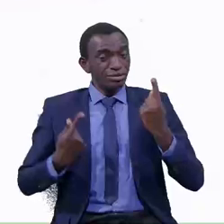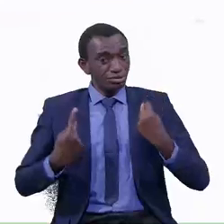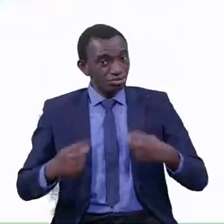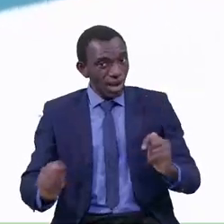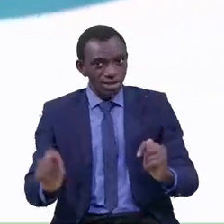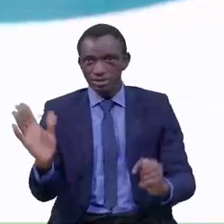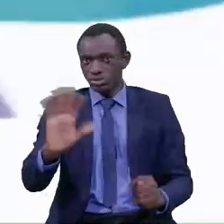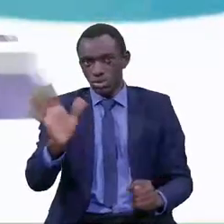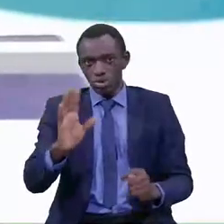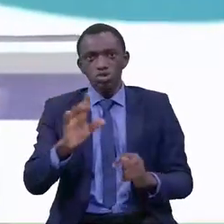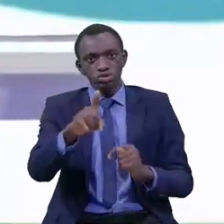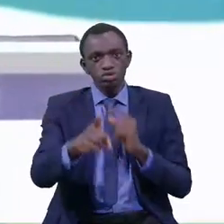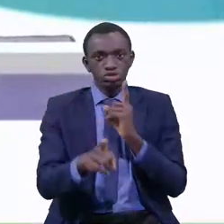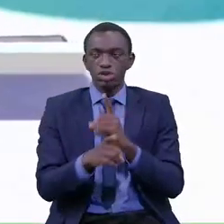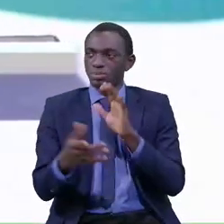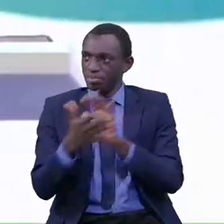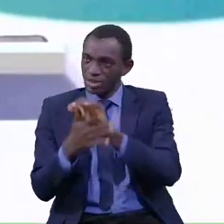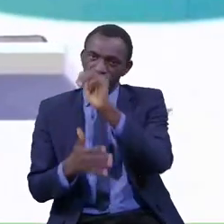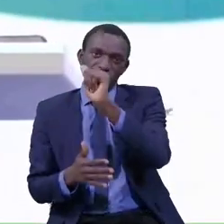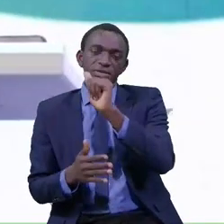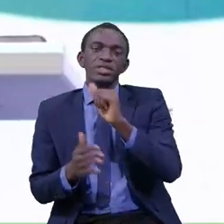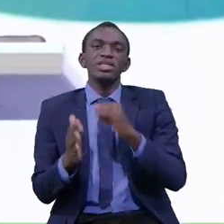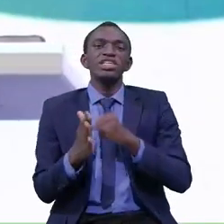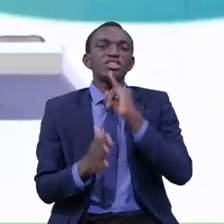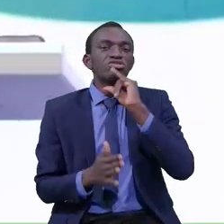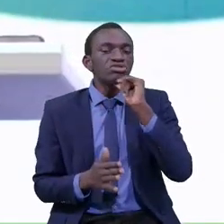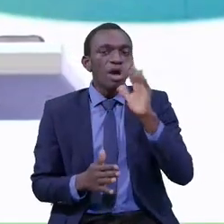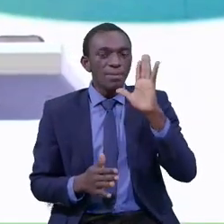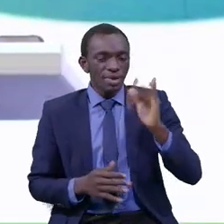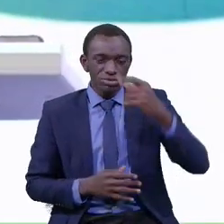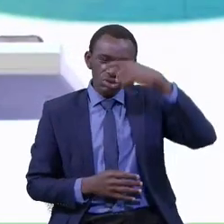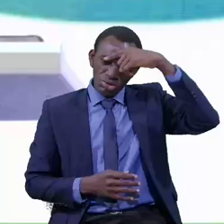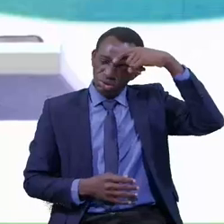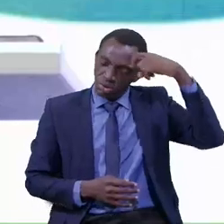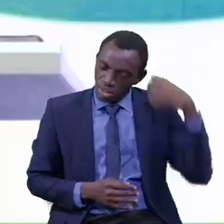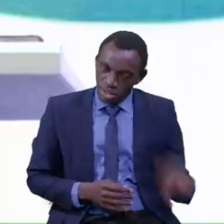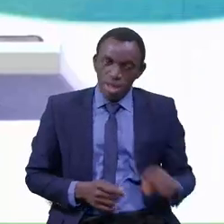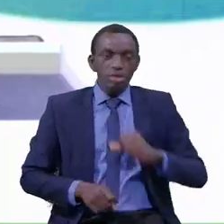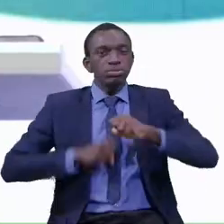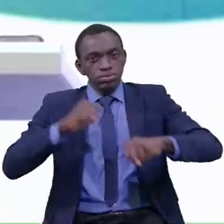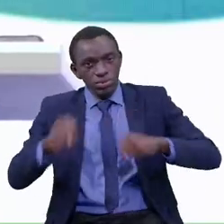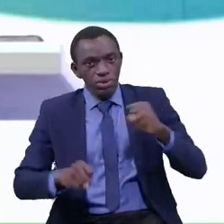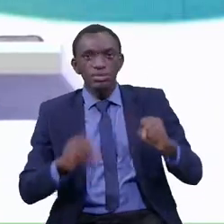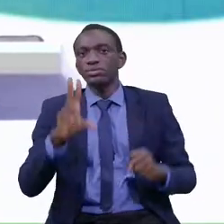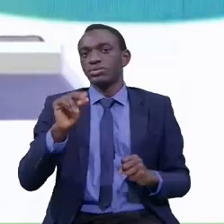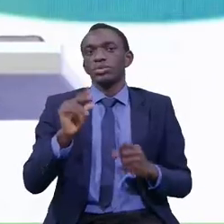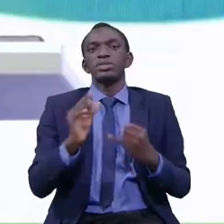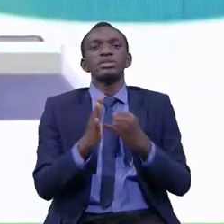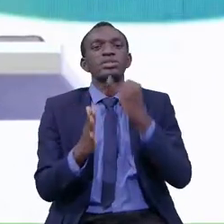pas par la sueur, c'est par la foi, par la grâce de